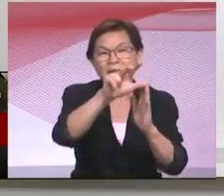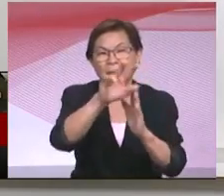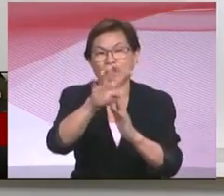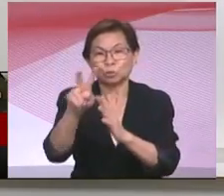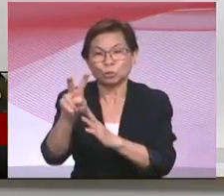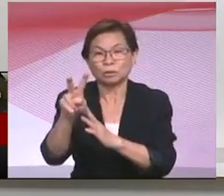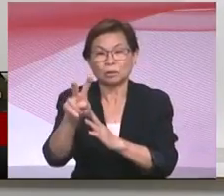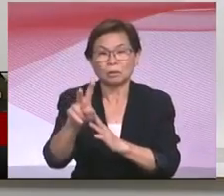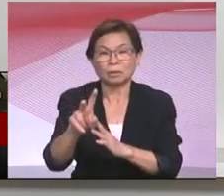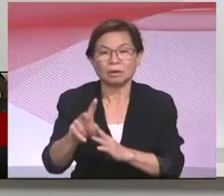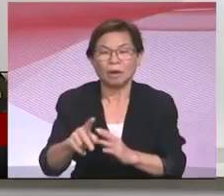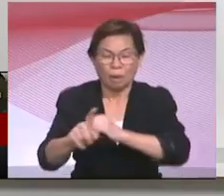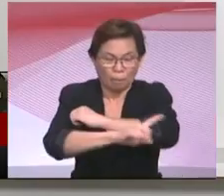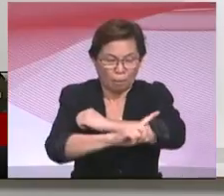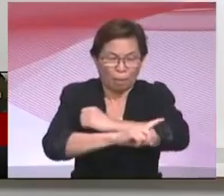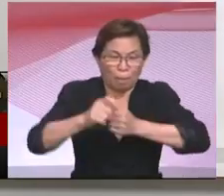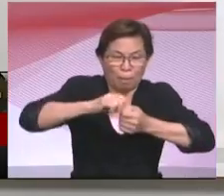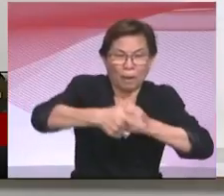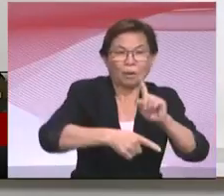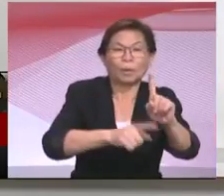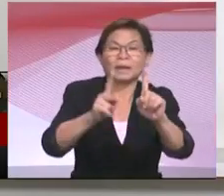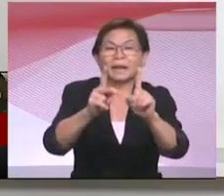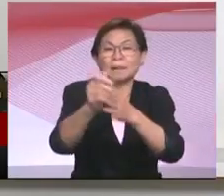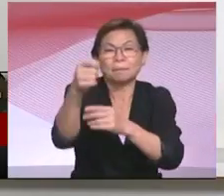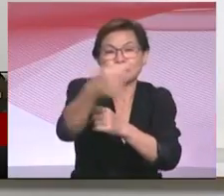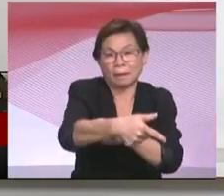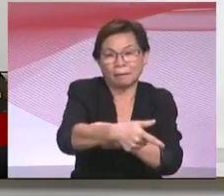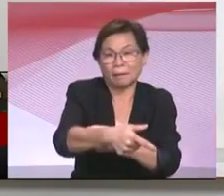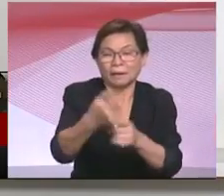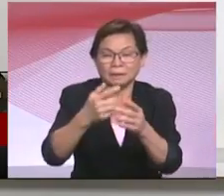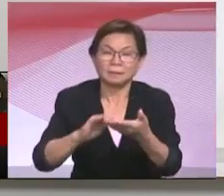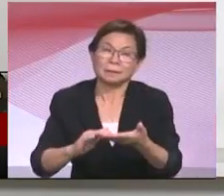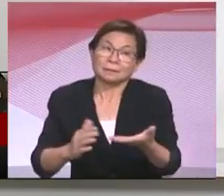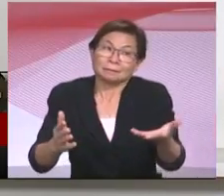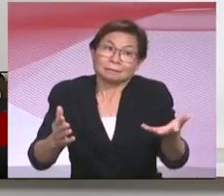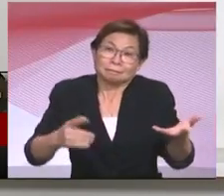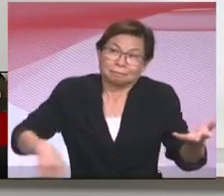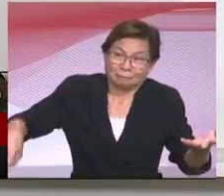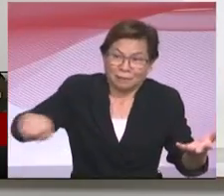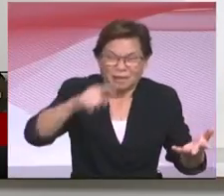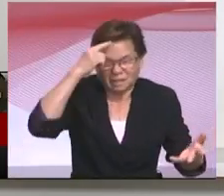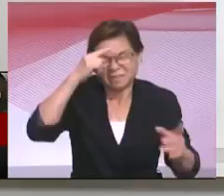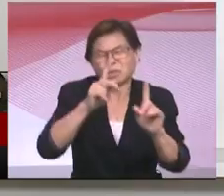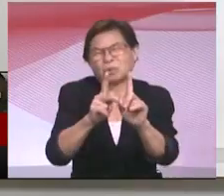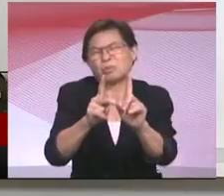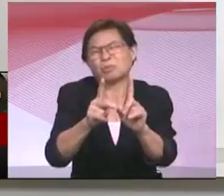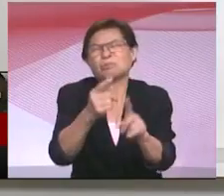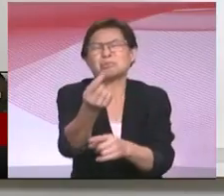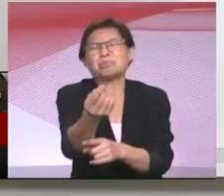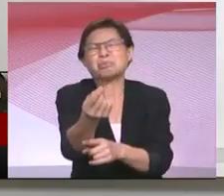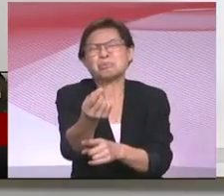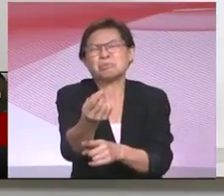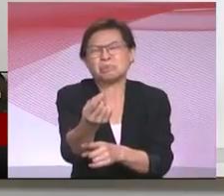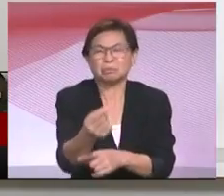342 menetapkan kompaun hanya RM1,000. Jadi ramai yang menganggap RM1,000 itu terlalu